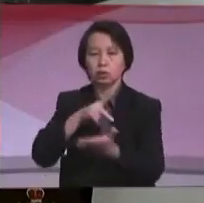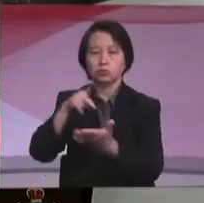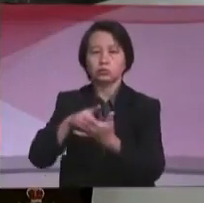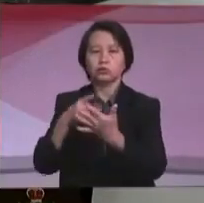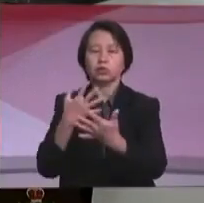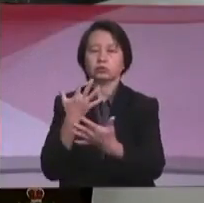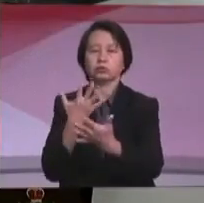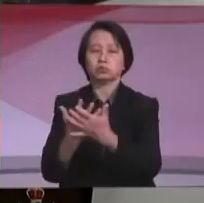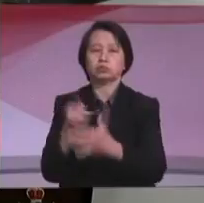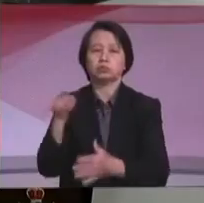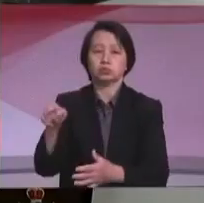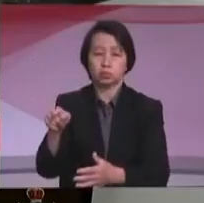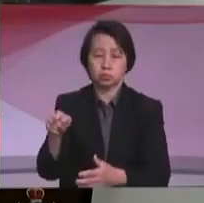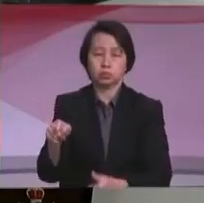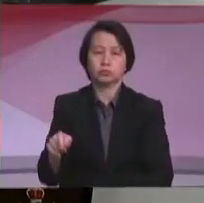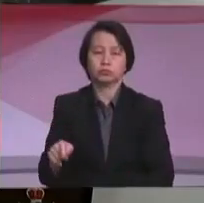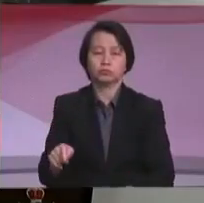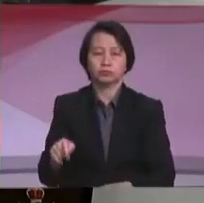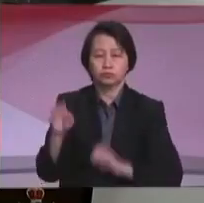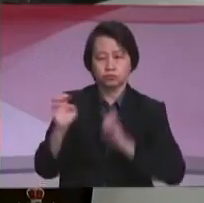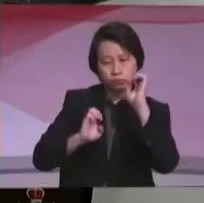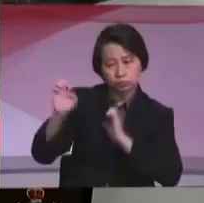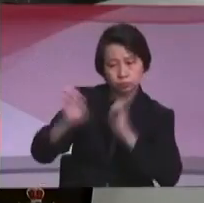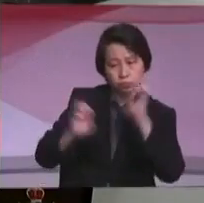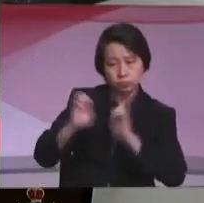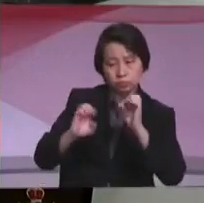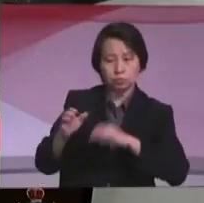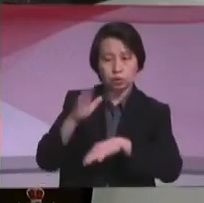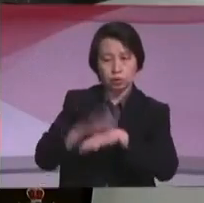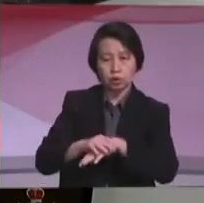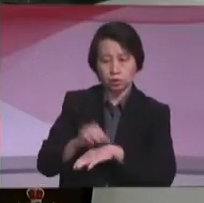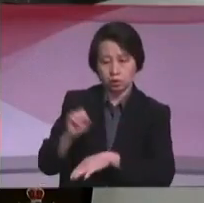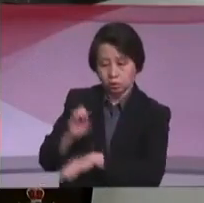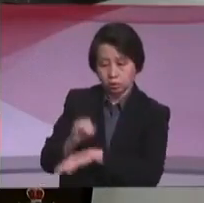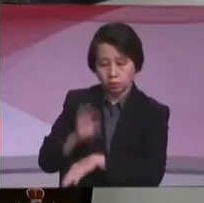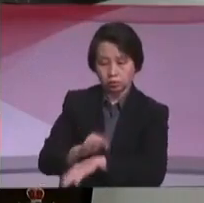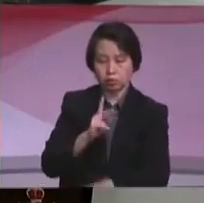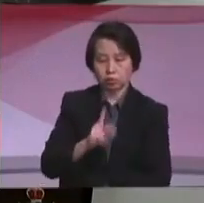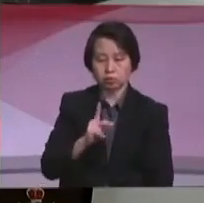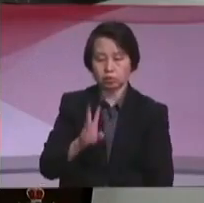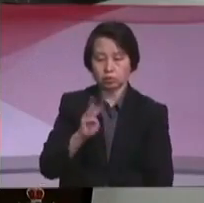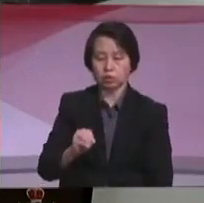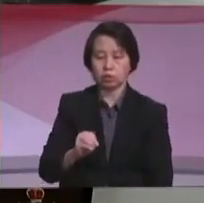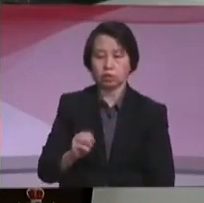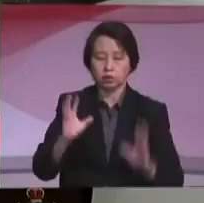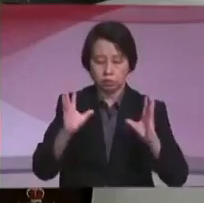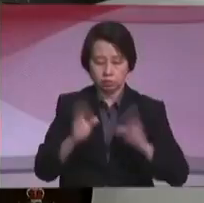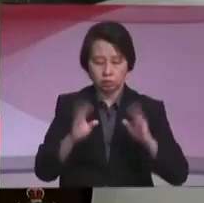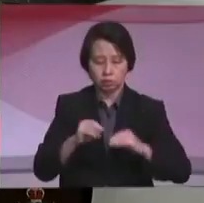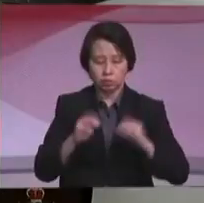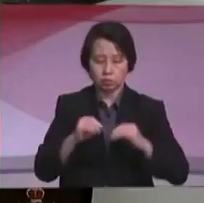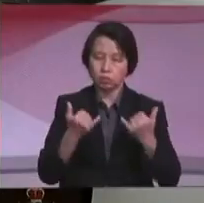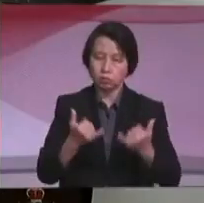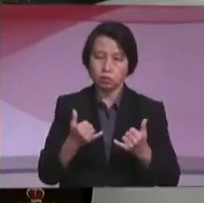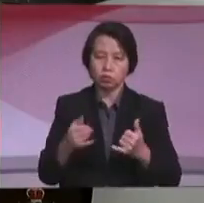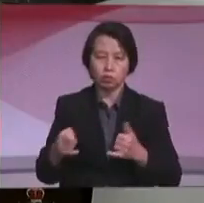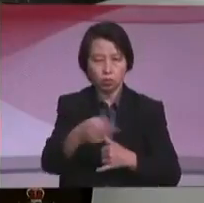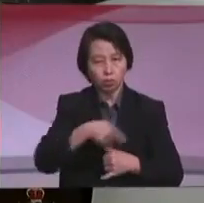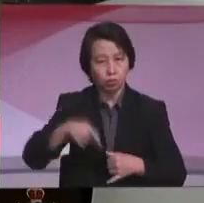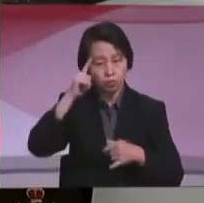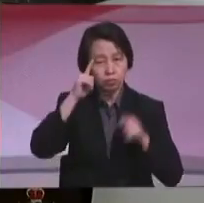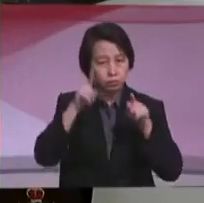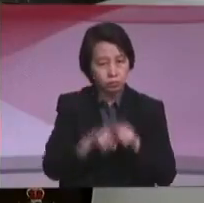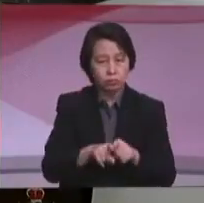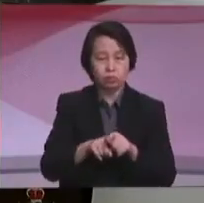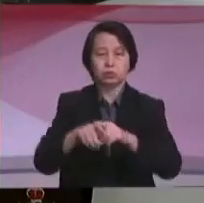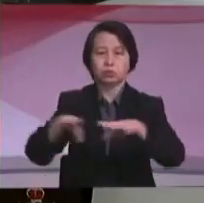ini. Berdasarkan penilaian risiko dan atas nasihat KKM, sidang khas hari ini bersetuju